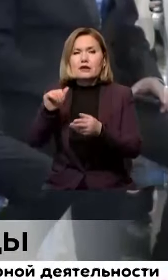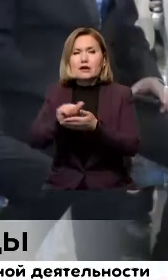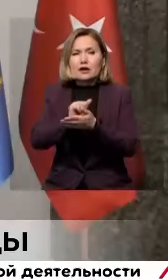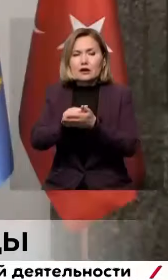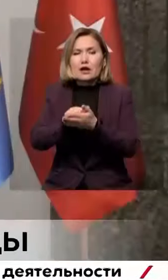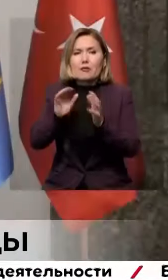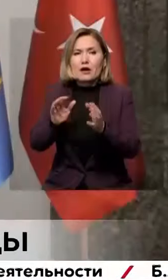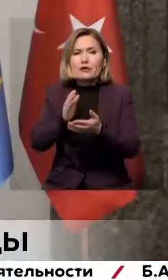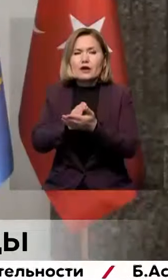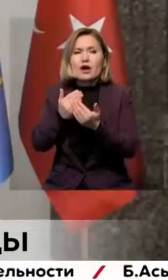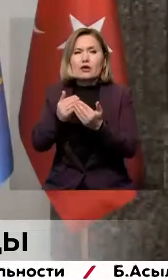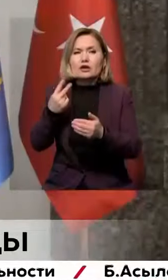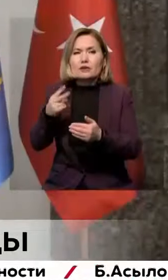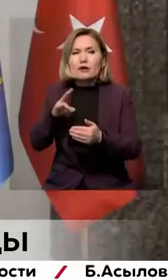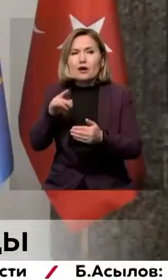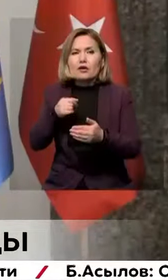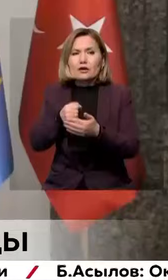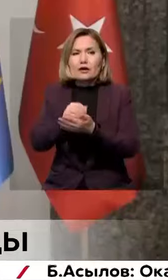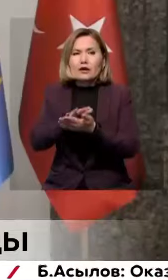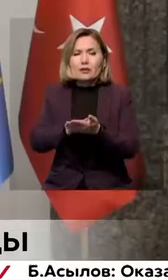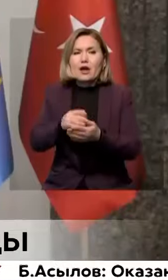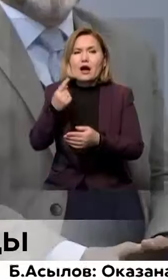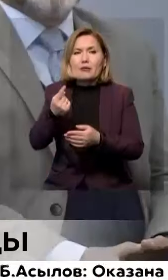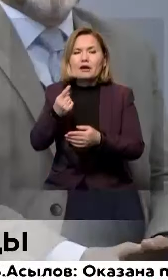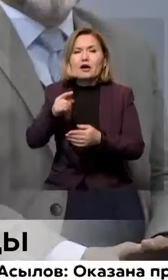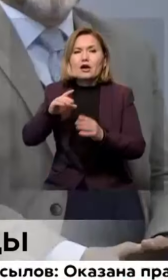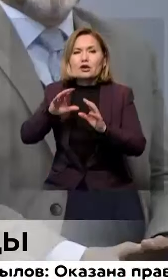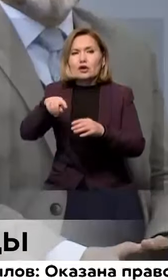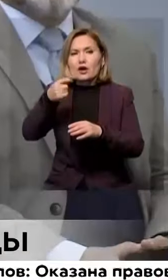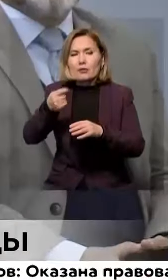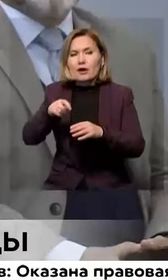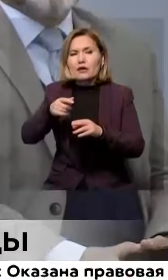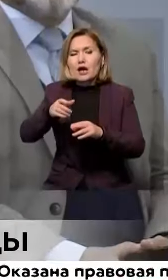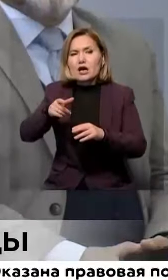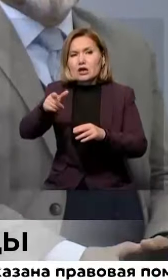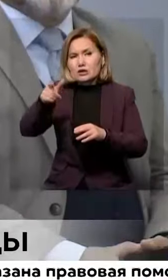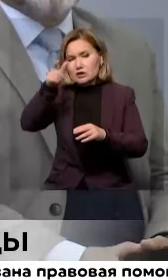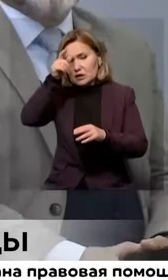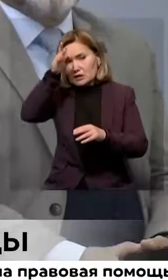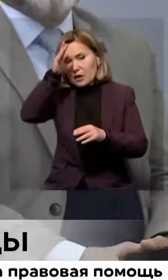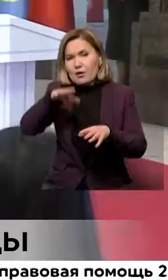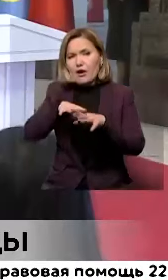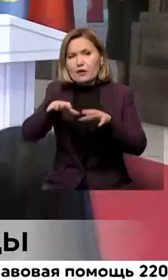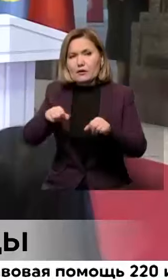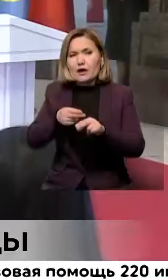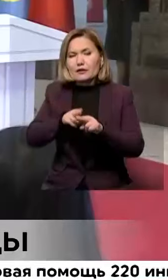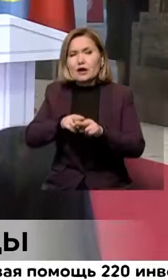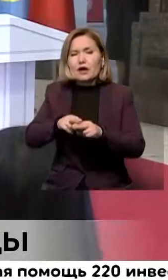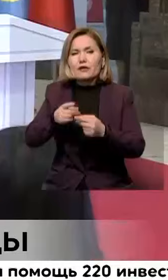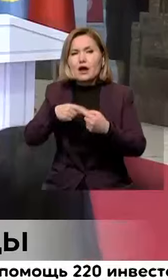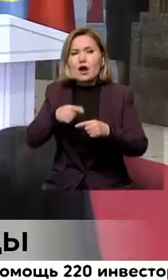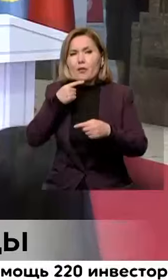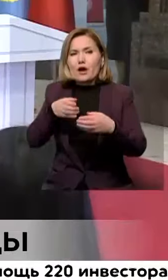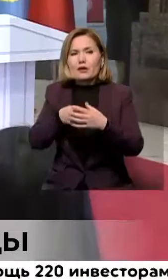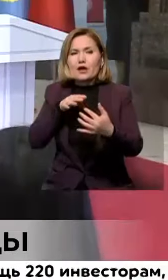Көрме 20 наурызға дейін жалғасады. Айта кетейік, бірінші дүниежүзілік соғыс кезінде Стамбулды басып алуды көздеген Антанта одақтастарына